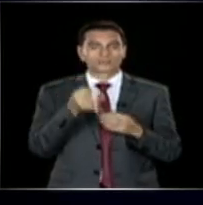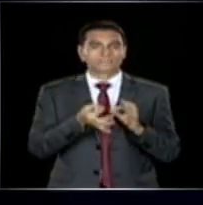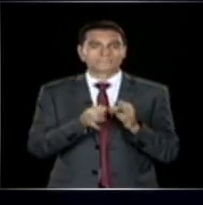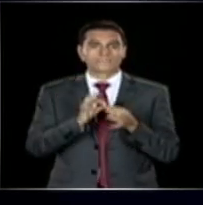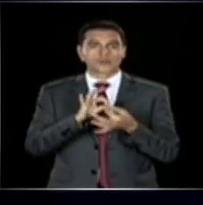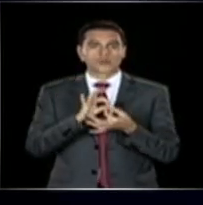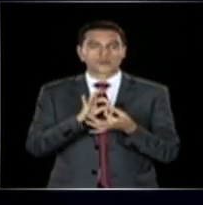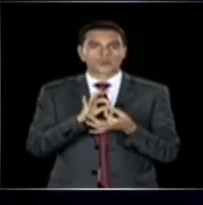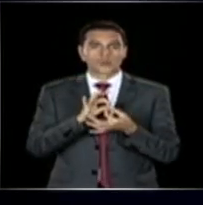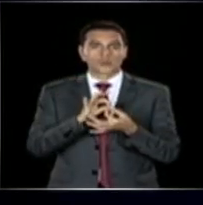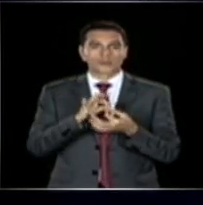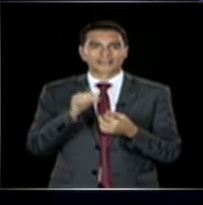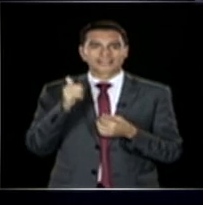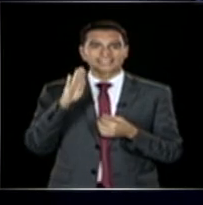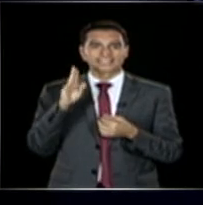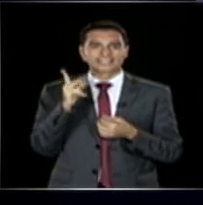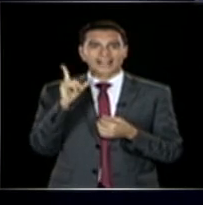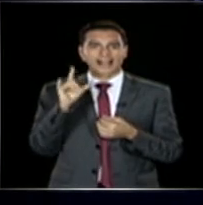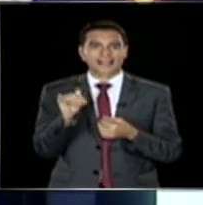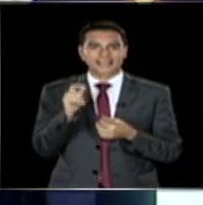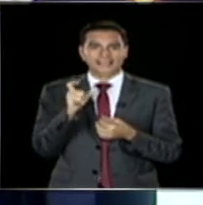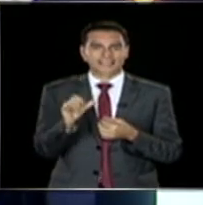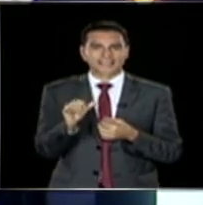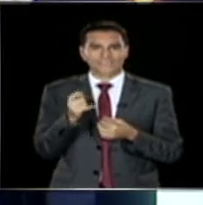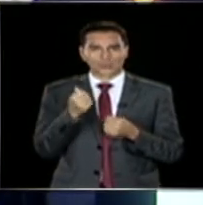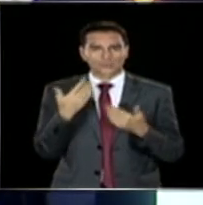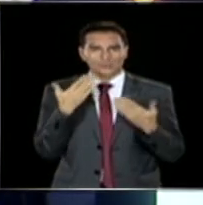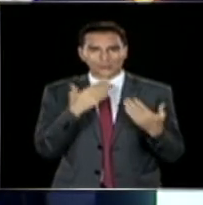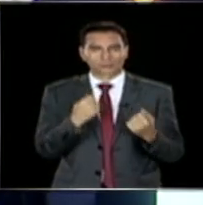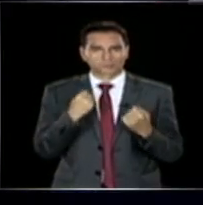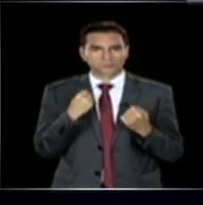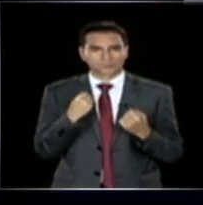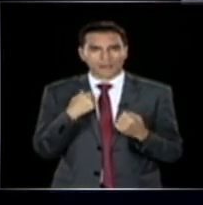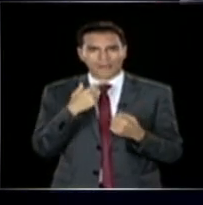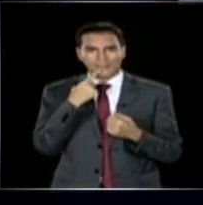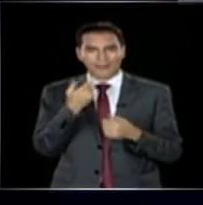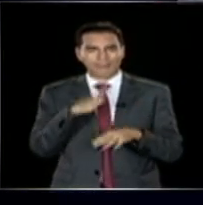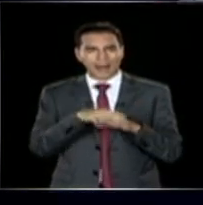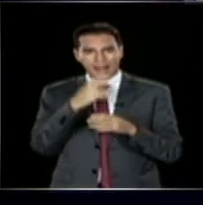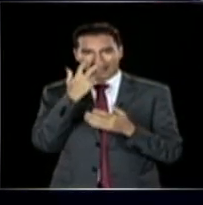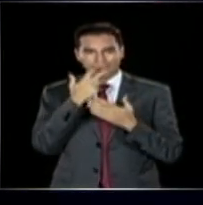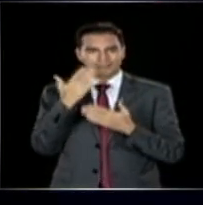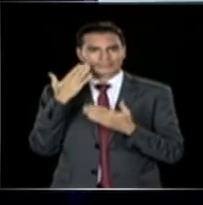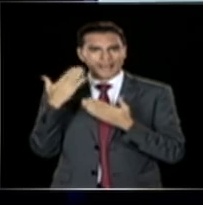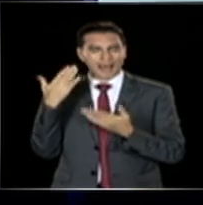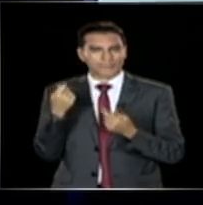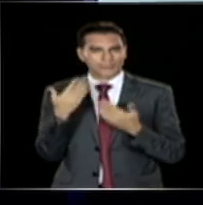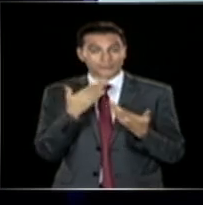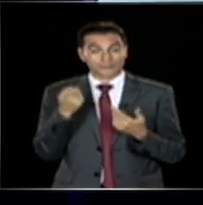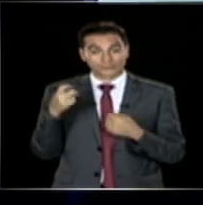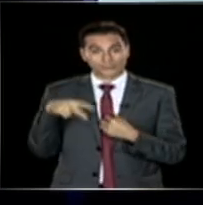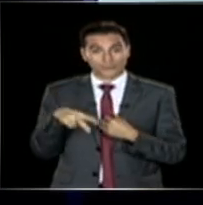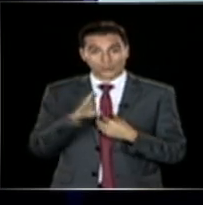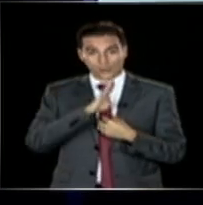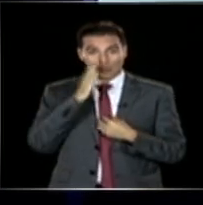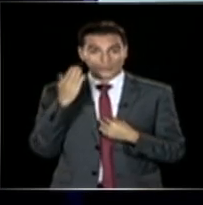مليون استرليني، رقم مرعب ده، بتكلم على زمان كمان. 85